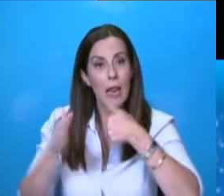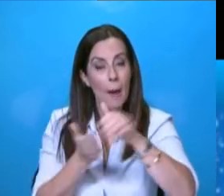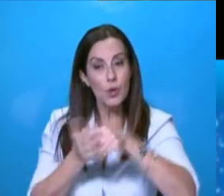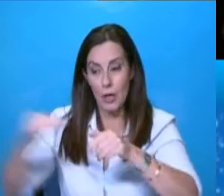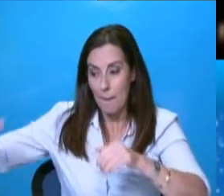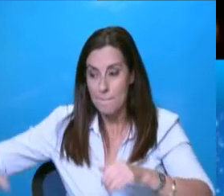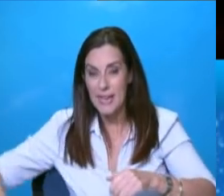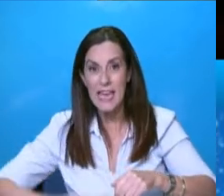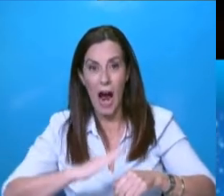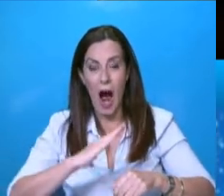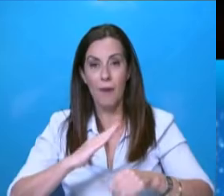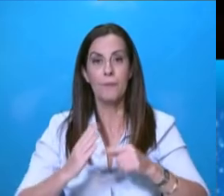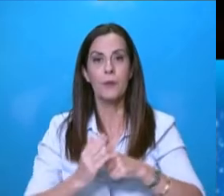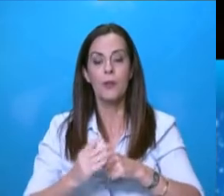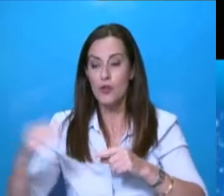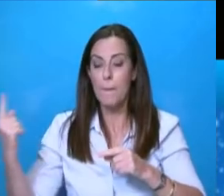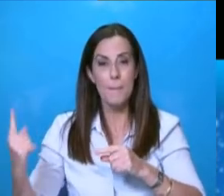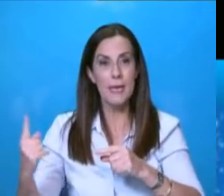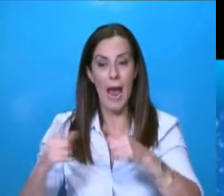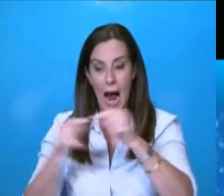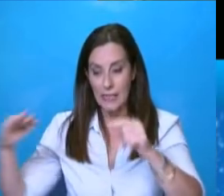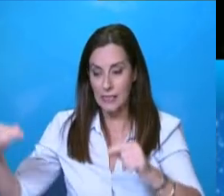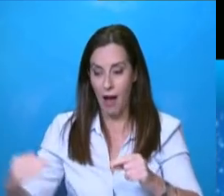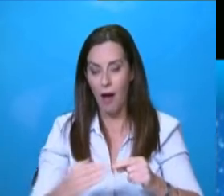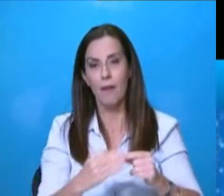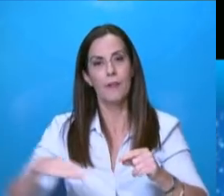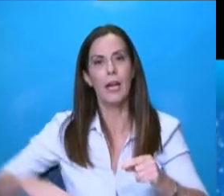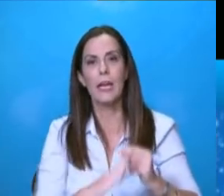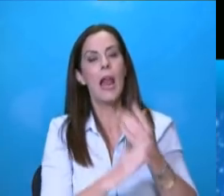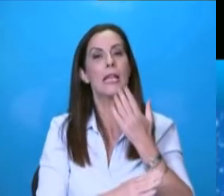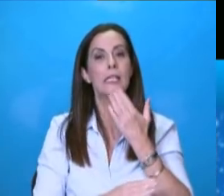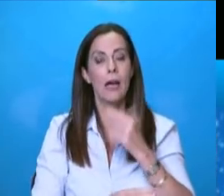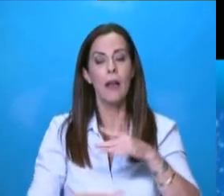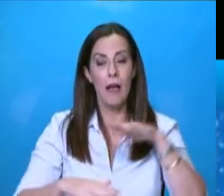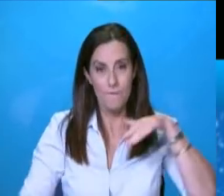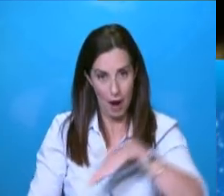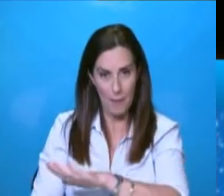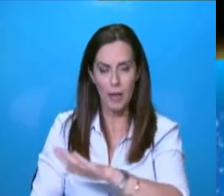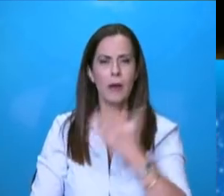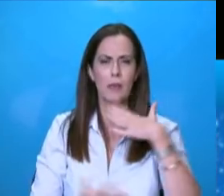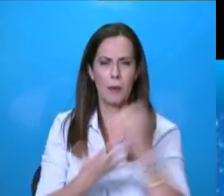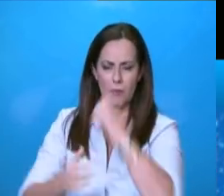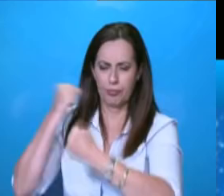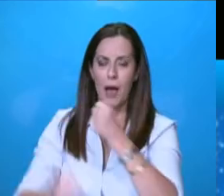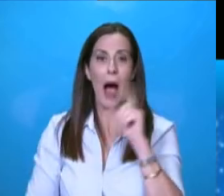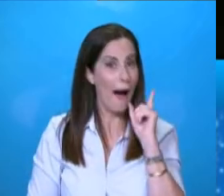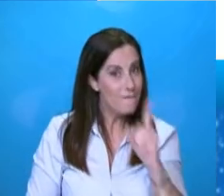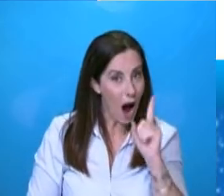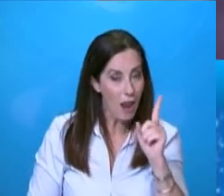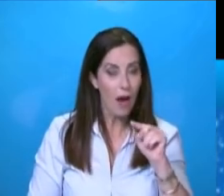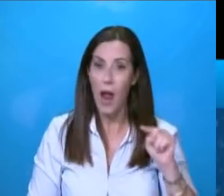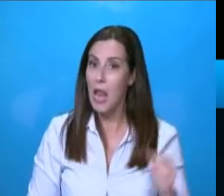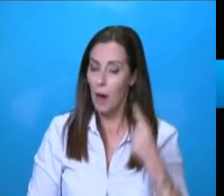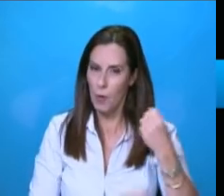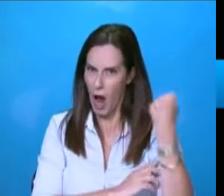מנהרה התקפית שבעצם תחצה את קו הגבול, תחצה את הגדר, והמנהרה הזו מושמדת. אבל צריך לומר, למרות